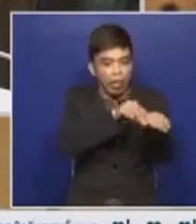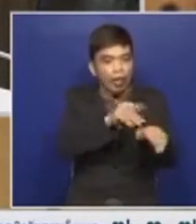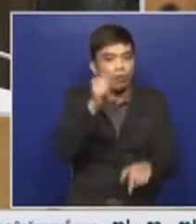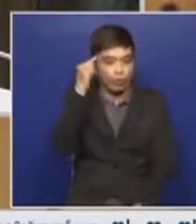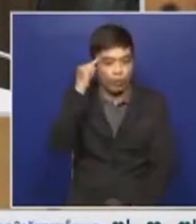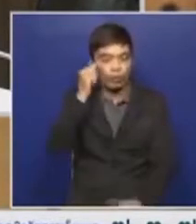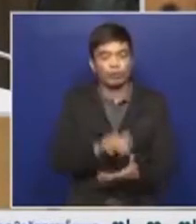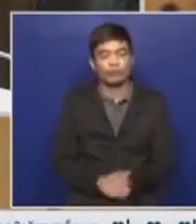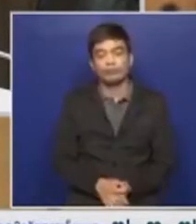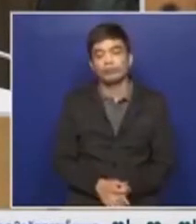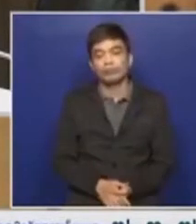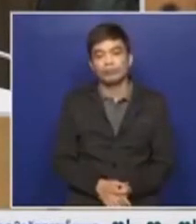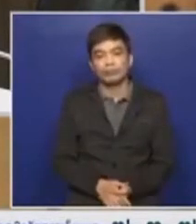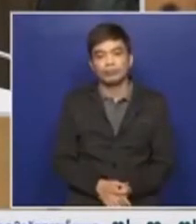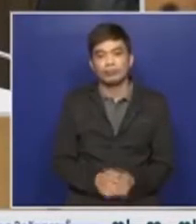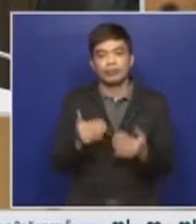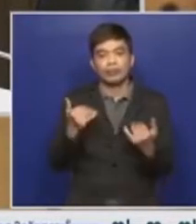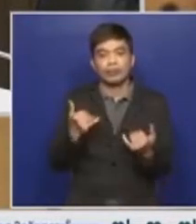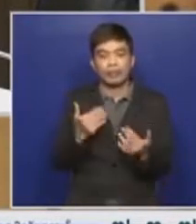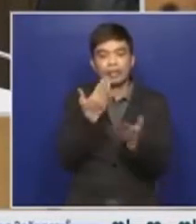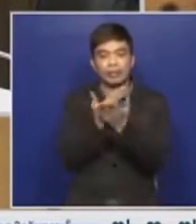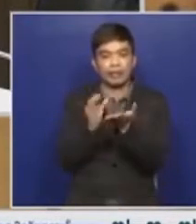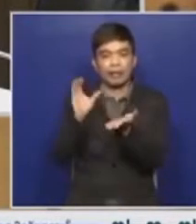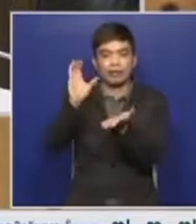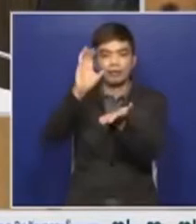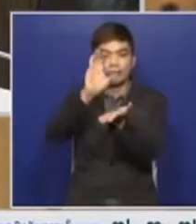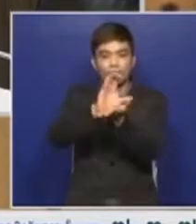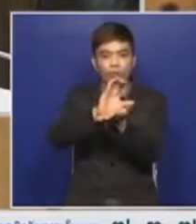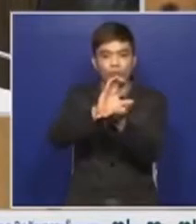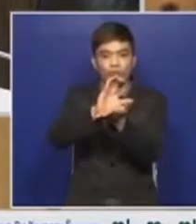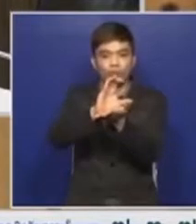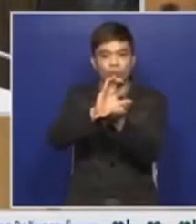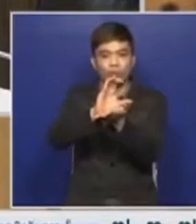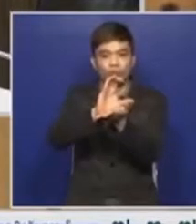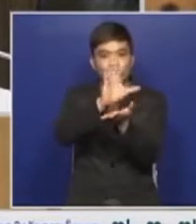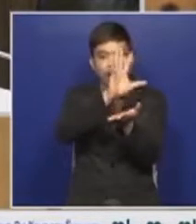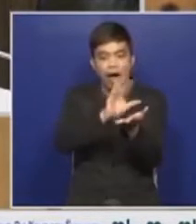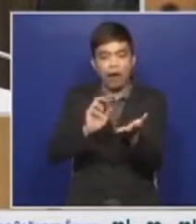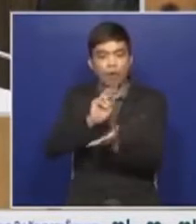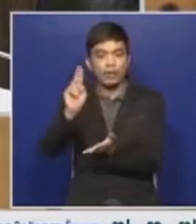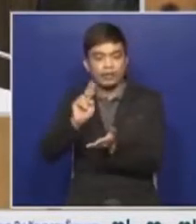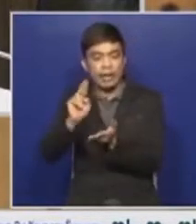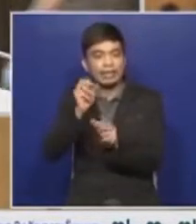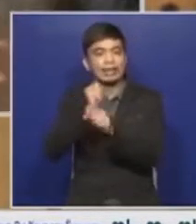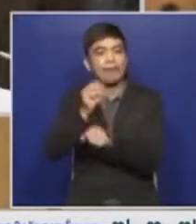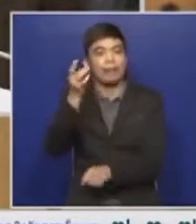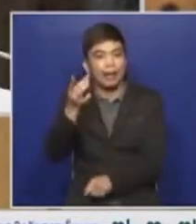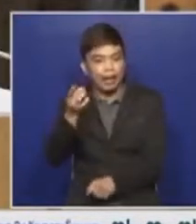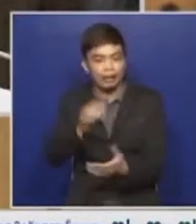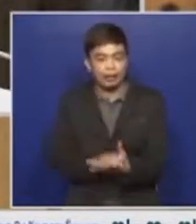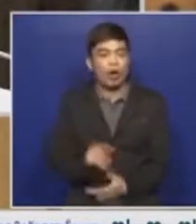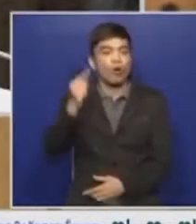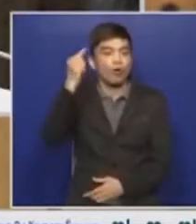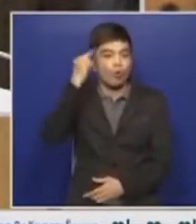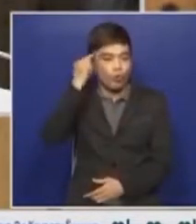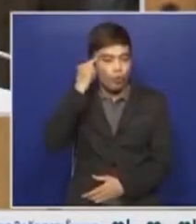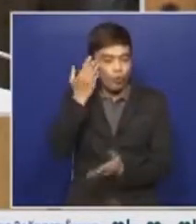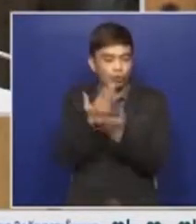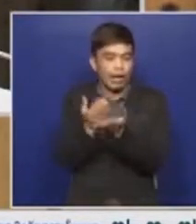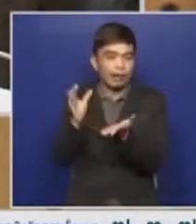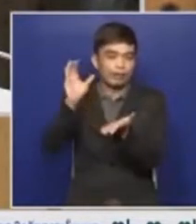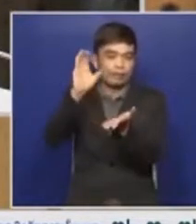เขารู้ว่างบประมาณที่เกี่ยวกับสถาบันพระมหากษัตริย์ถูกใช้กับเรื่องใดบ้างพวกเขารู้ได้ว่างบประมาณ